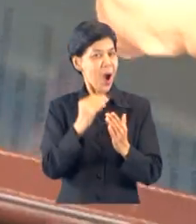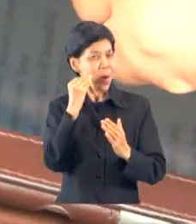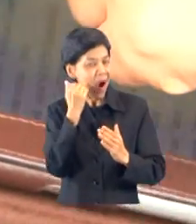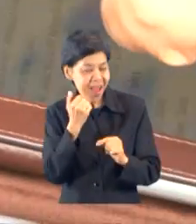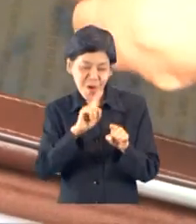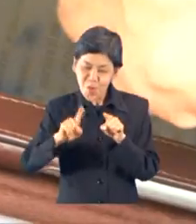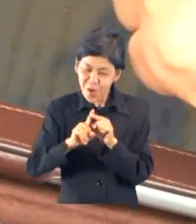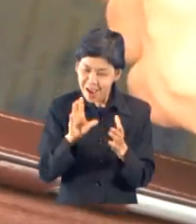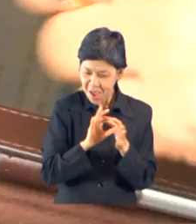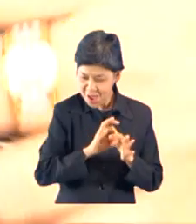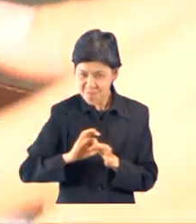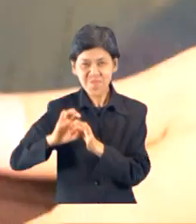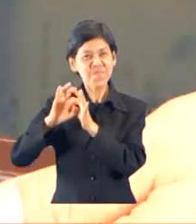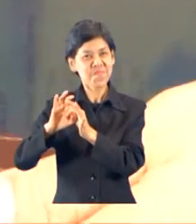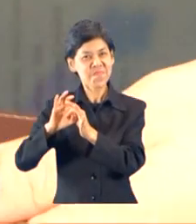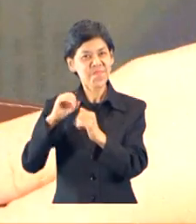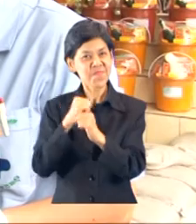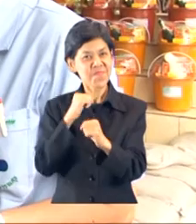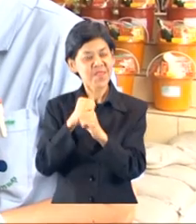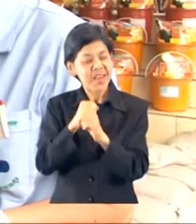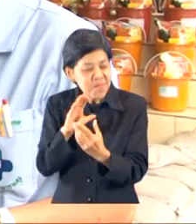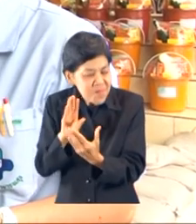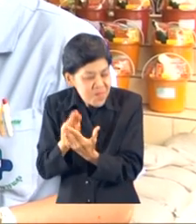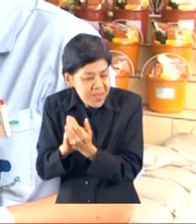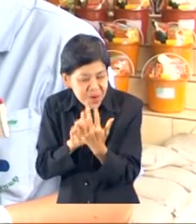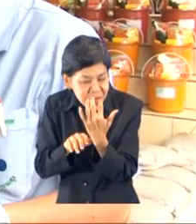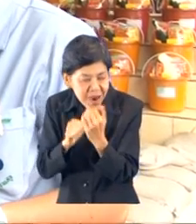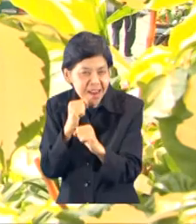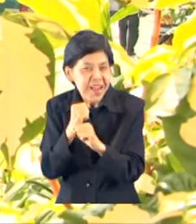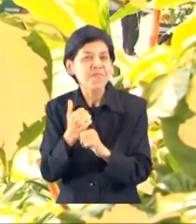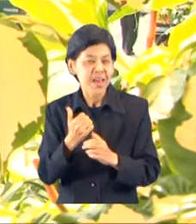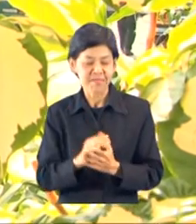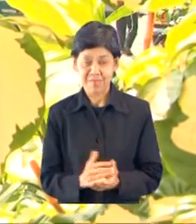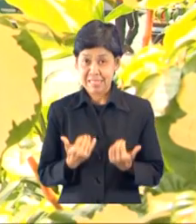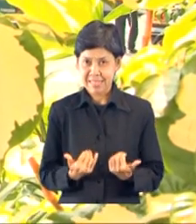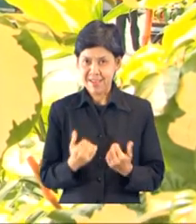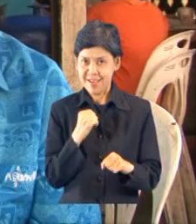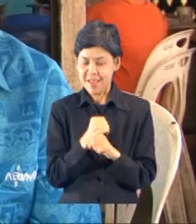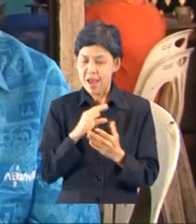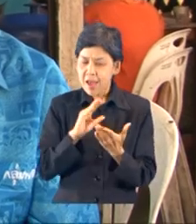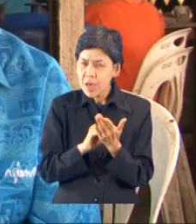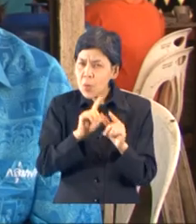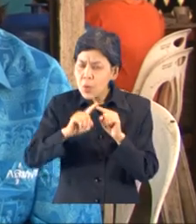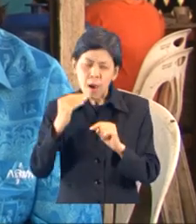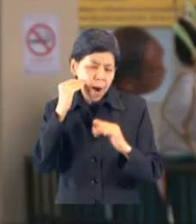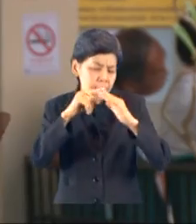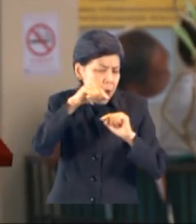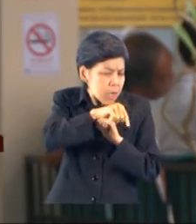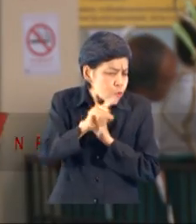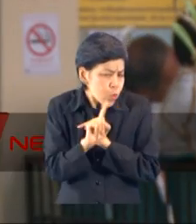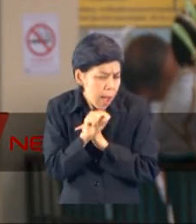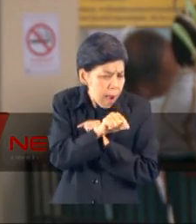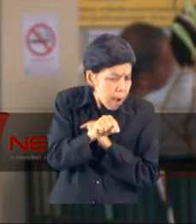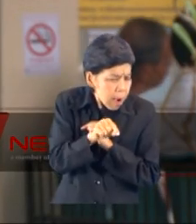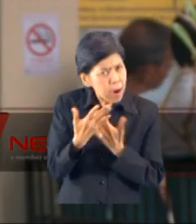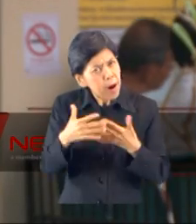ก็สามารถเอาไปเชื่อมต่อข้อมูลลงในฐานข้อมูลที่อนามัย ณปัจจุบันเนี่ยเขาสามารถจะเก็บพิกัดของบ้านผู้ป่วย